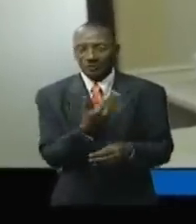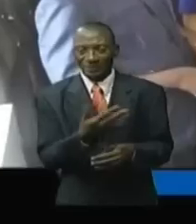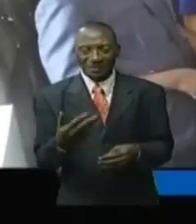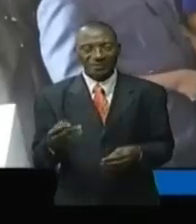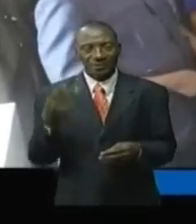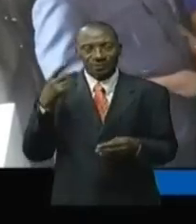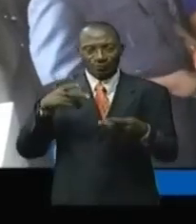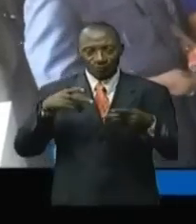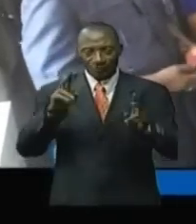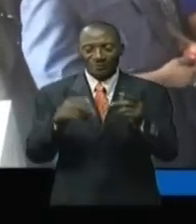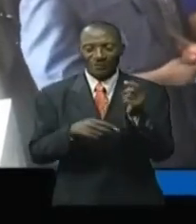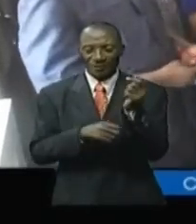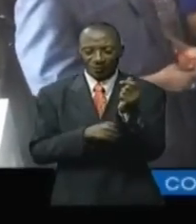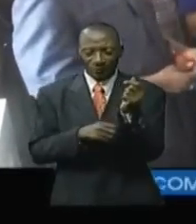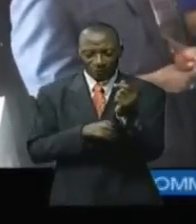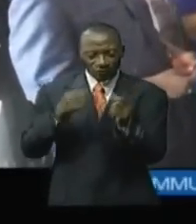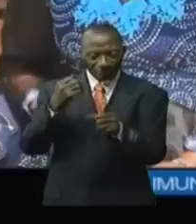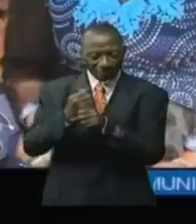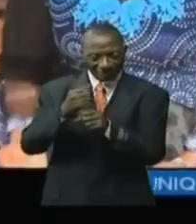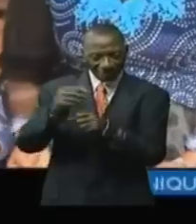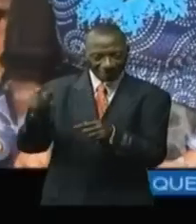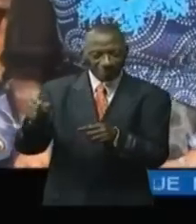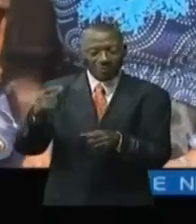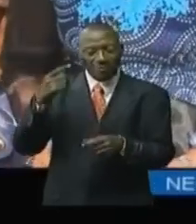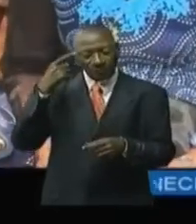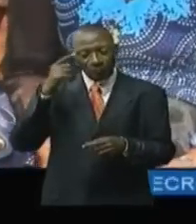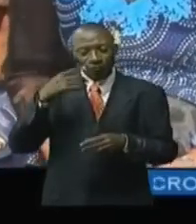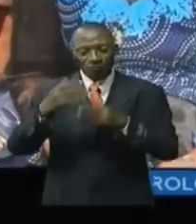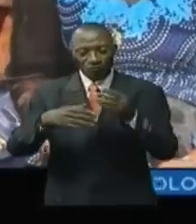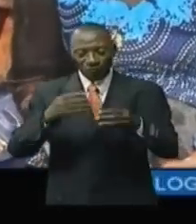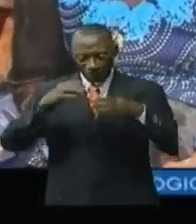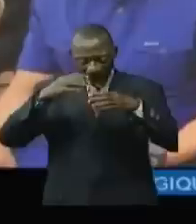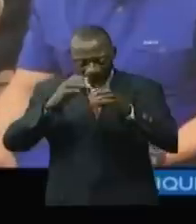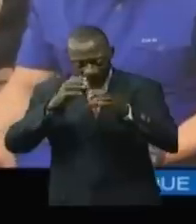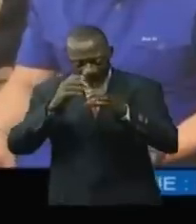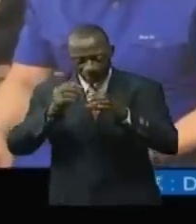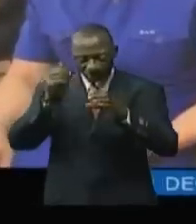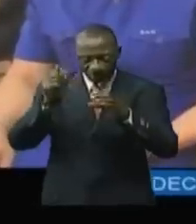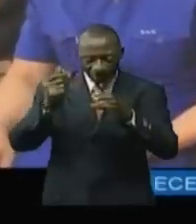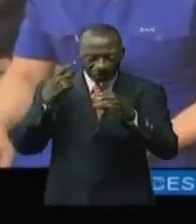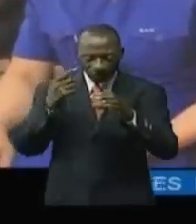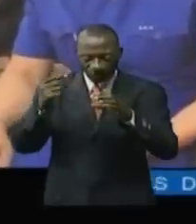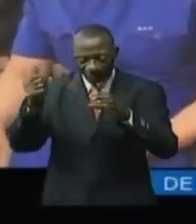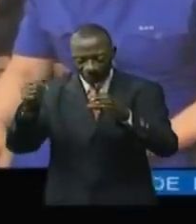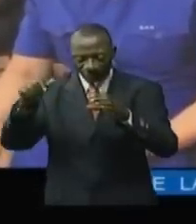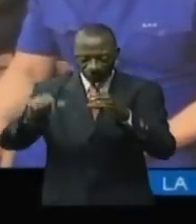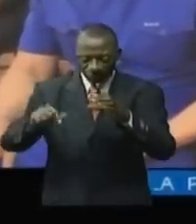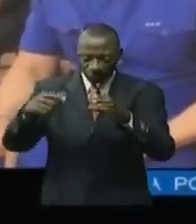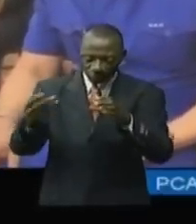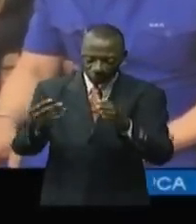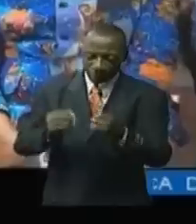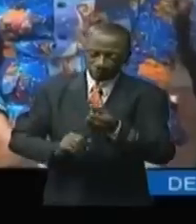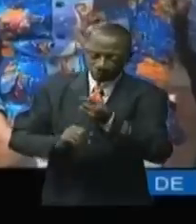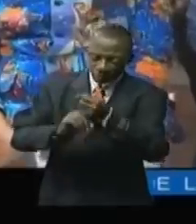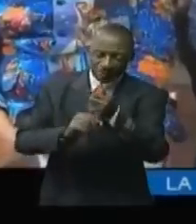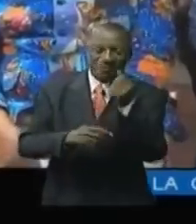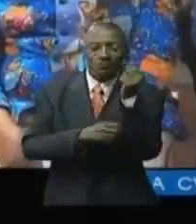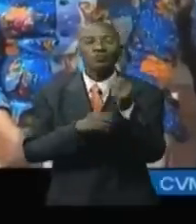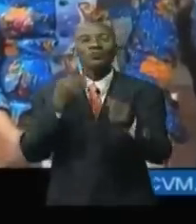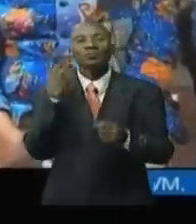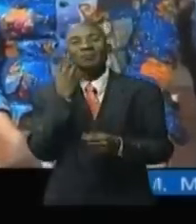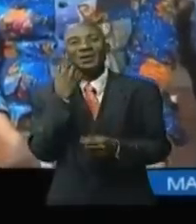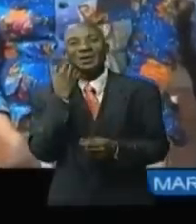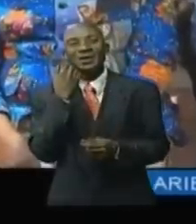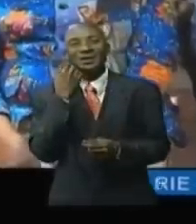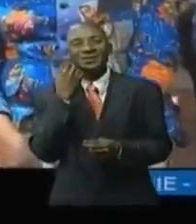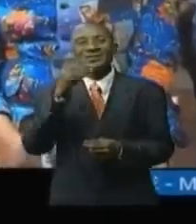urgente des malades drépanocytaires. D'après les statistiques, 1000 nouveaux-nés naissent tous les jours de la drépanocytose en